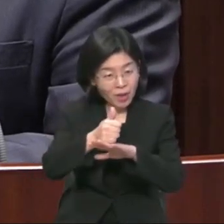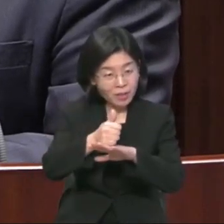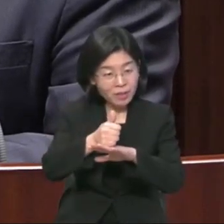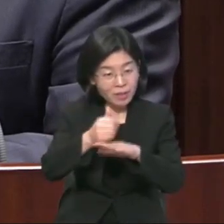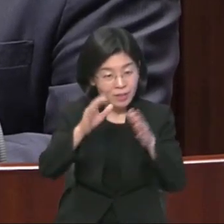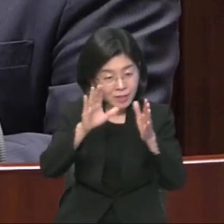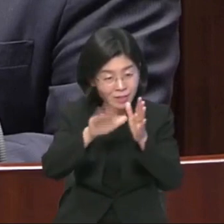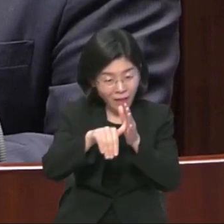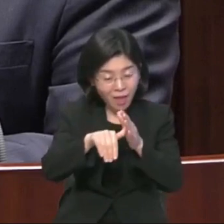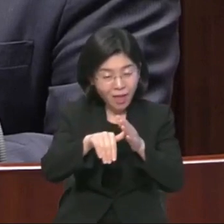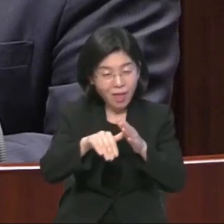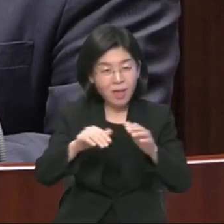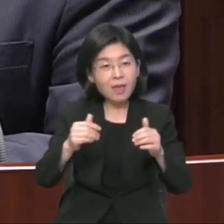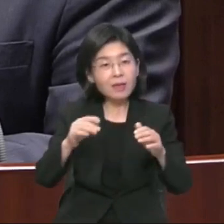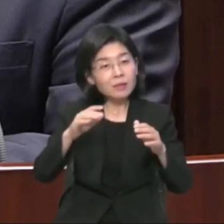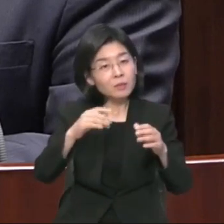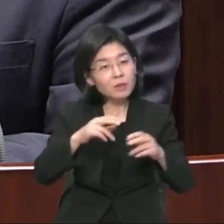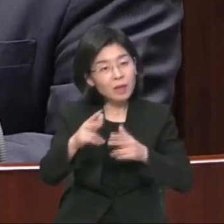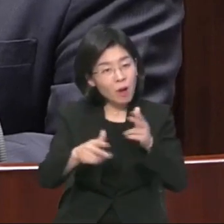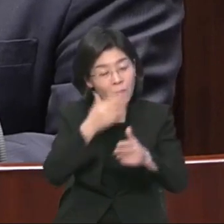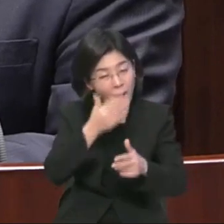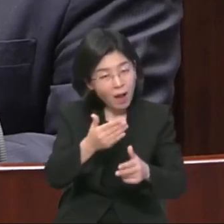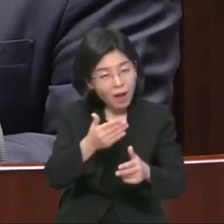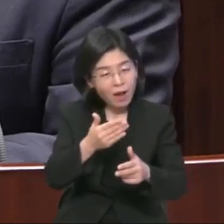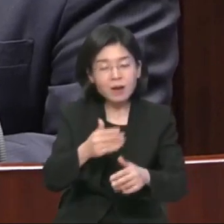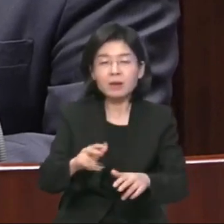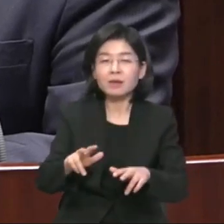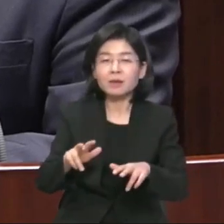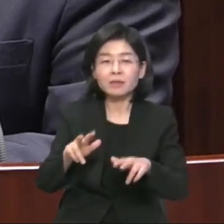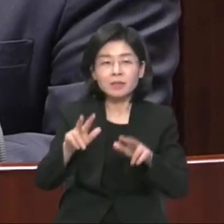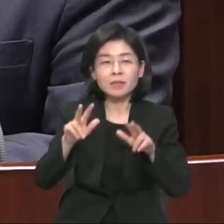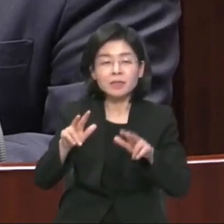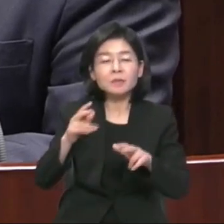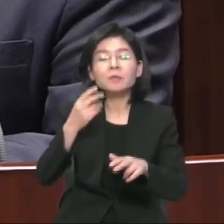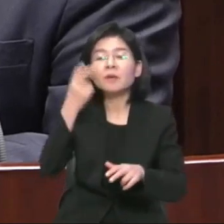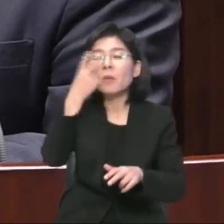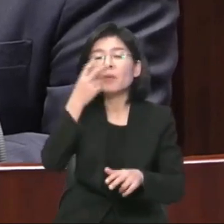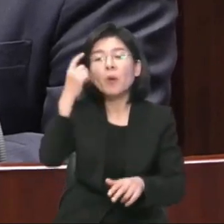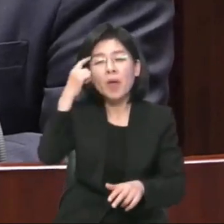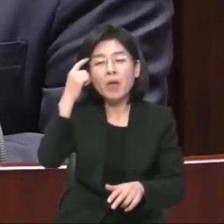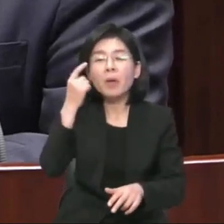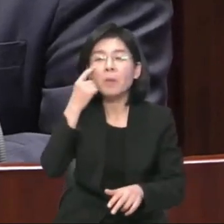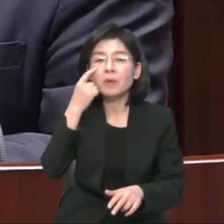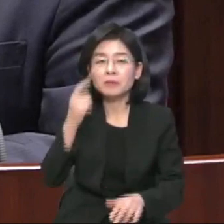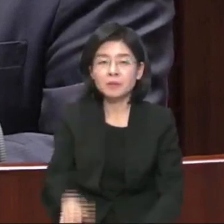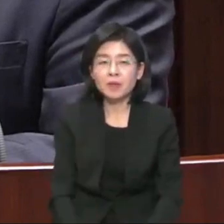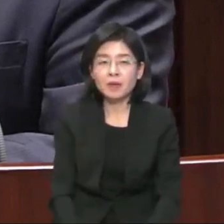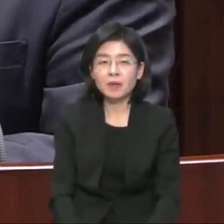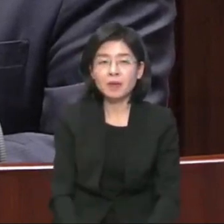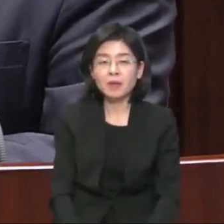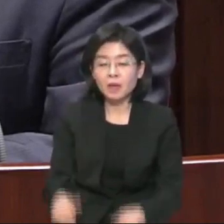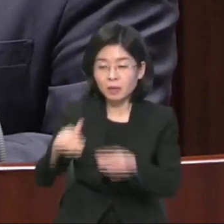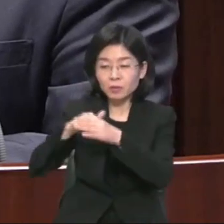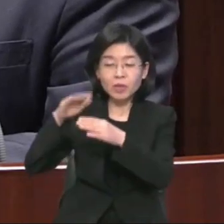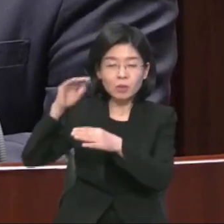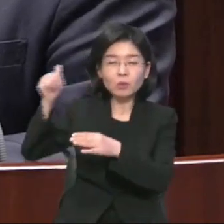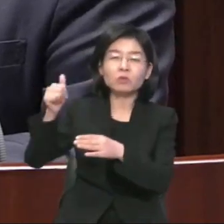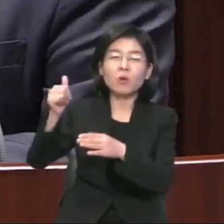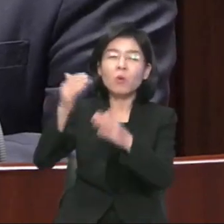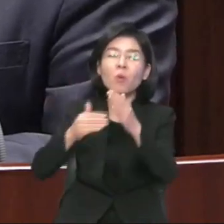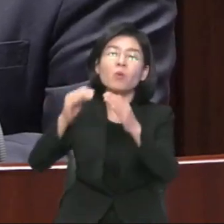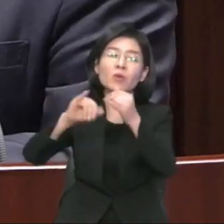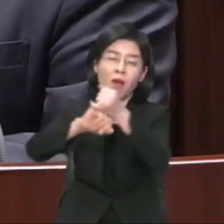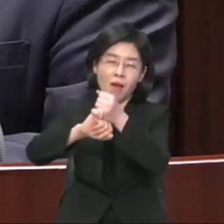의향이 있습니까? 저희는 이제 검토를 우선 좀 해보고 나중에 추후에 보고를 드리겠습니다. 이것은 문재인 대통령의 공약 사항이고